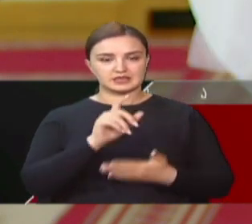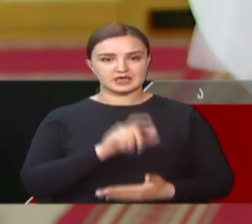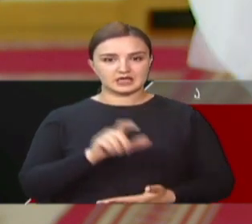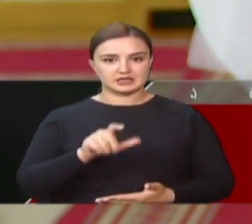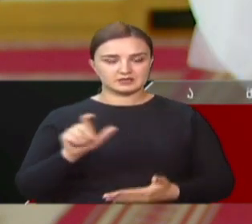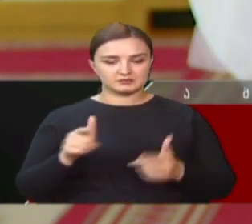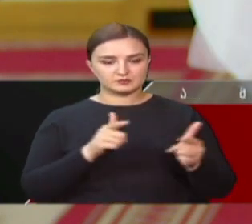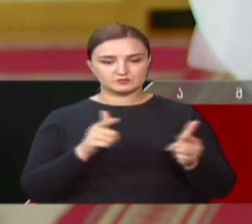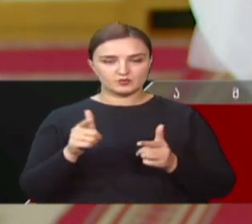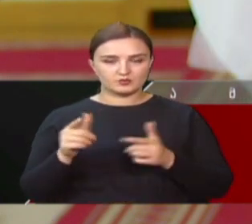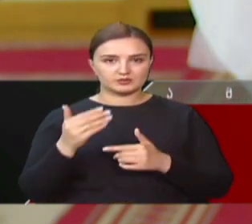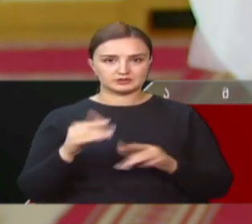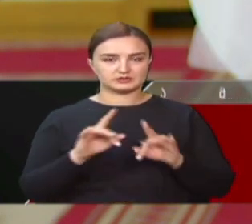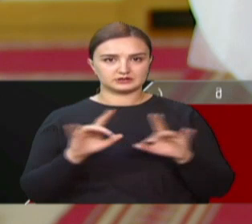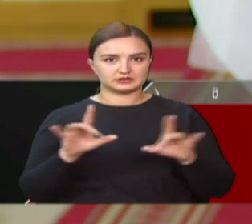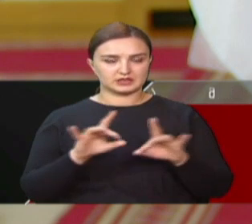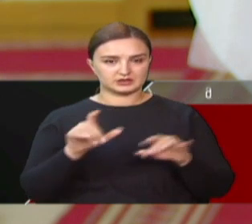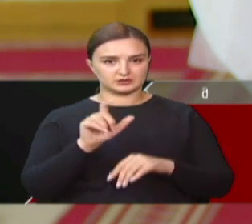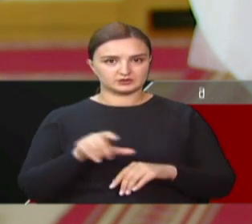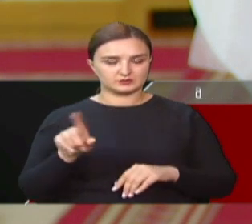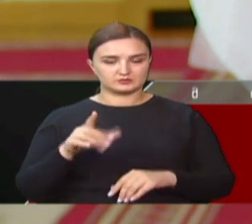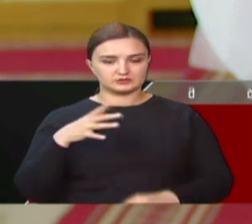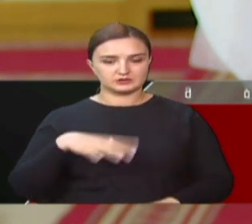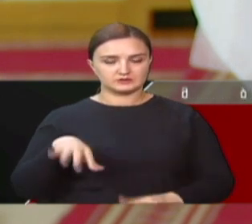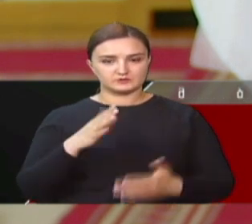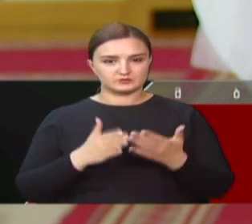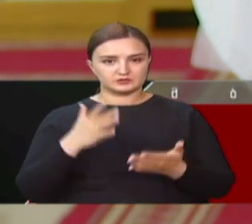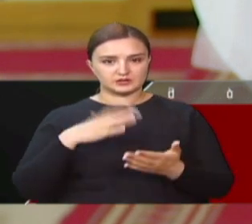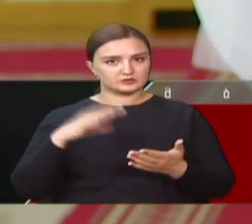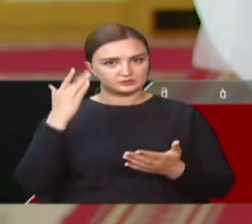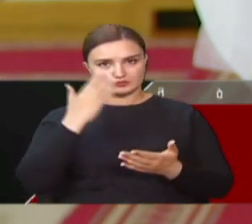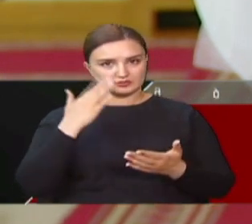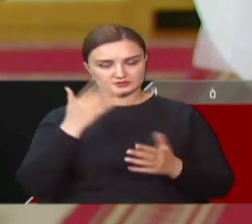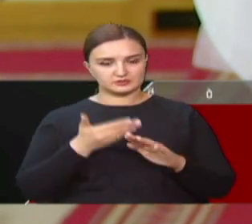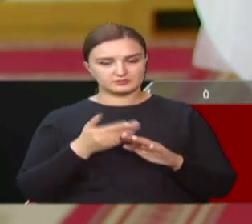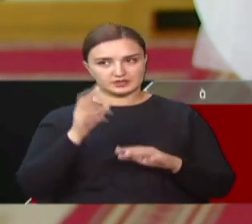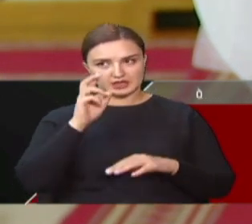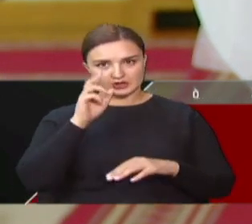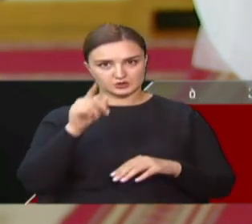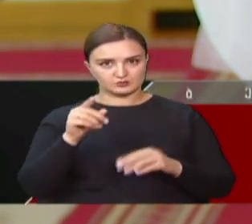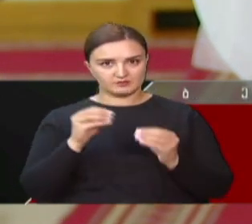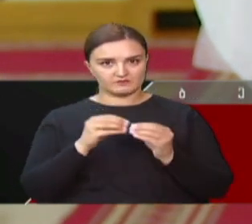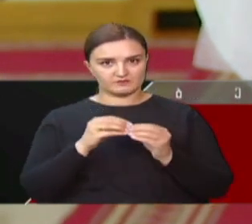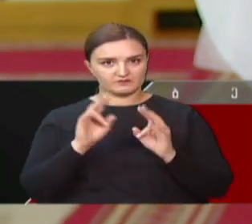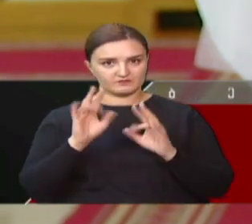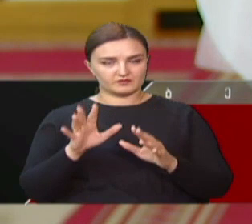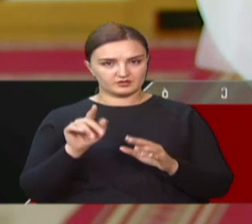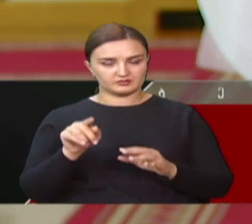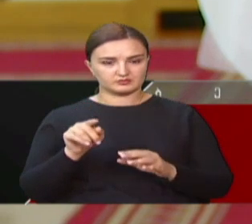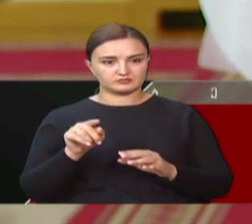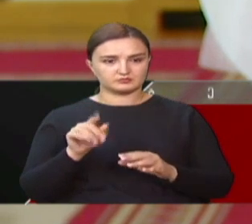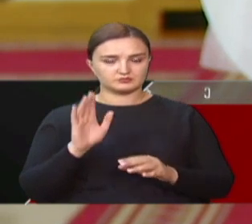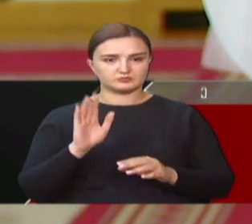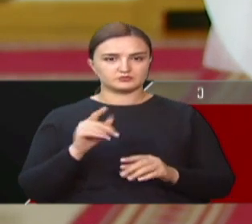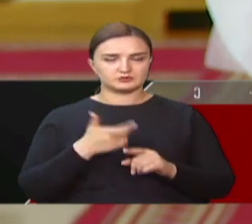ადამიანების მობილიზაციაში და დარწმუნებაში, რომ საქართველოს თუ ქართული ოცნება არ ჩამოცილდება ხელისუფლებას, ე ზუსტად